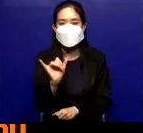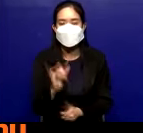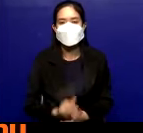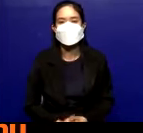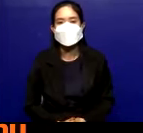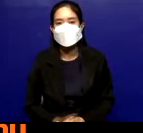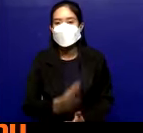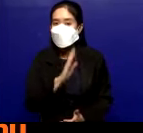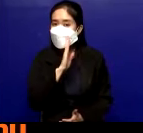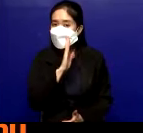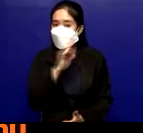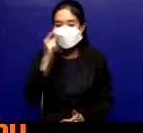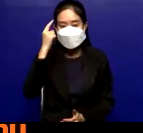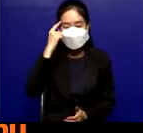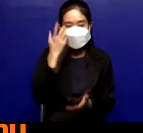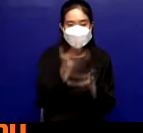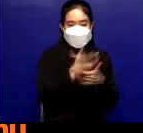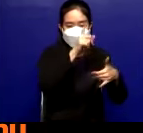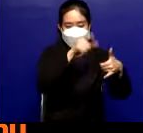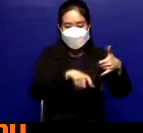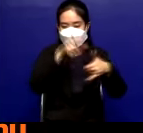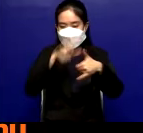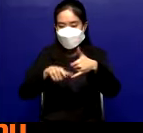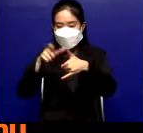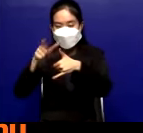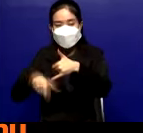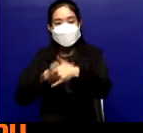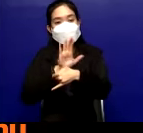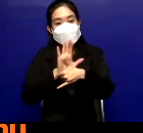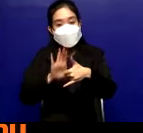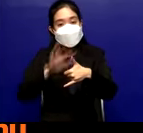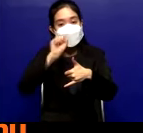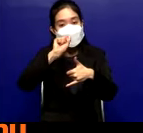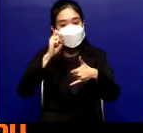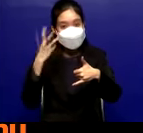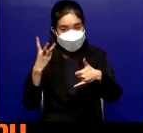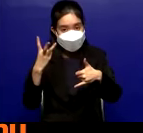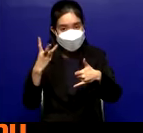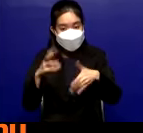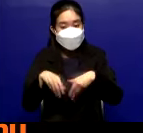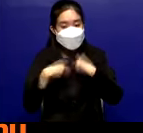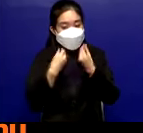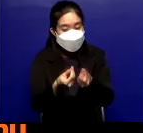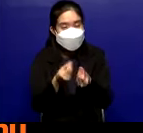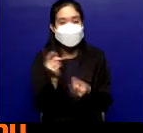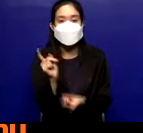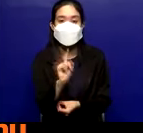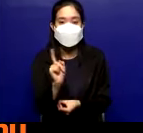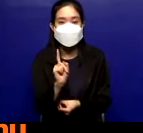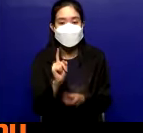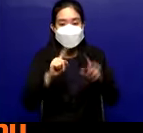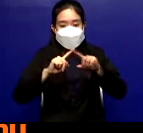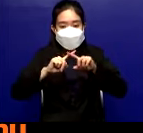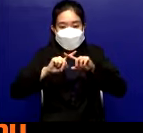าคิดเป็นงบสวัสดิการต่อหัวทั้งสองฝั่งนี้นะคะมีความต่างกันถึง17เท่า